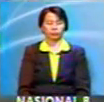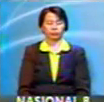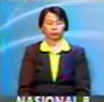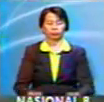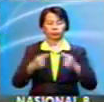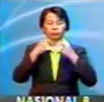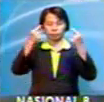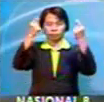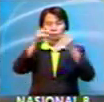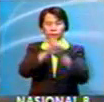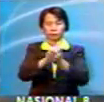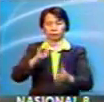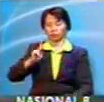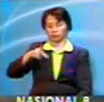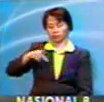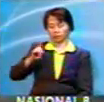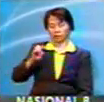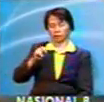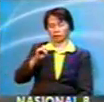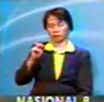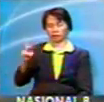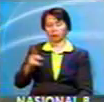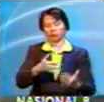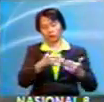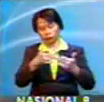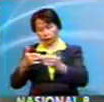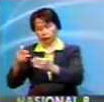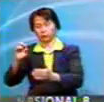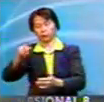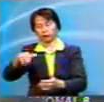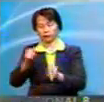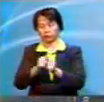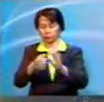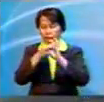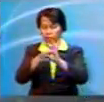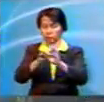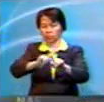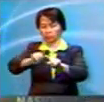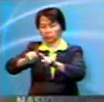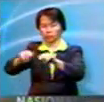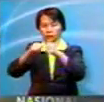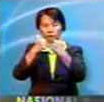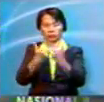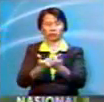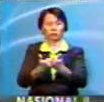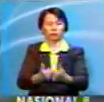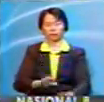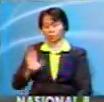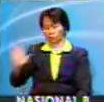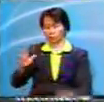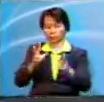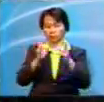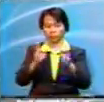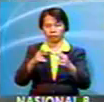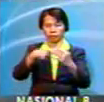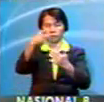Ekoran kejayaan itu, KPDNKK akan meneruskan operasi berkenaan dengan kerjasama pelbagai agensi penguatkuasa. Beliau